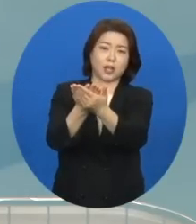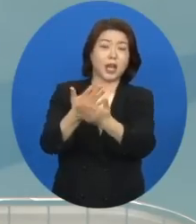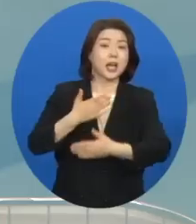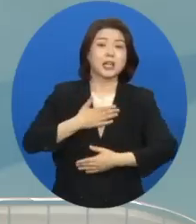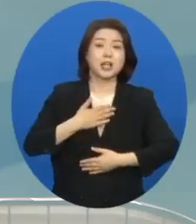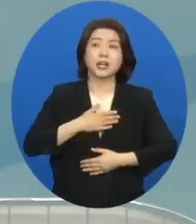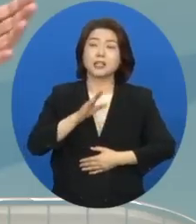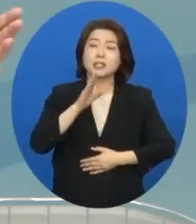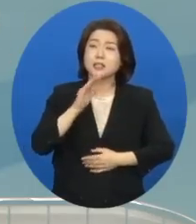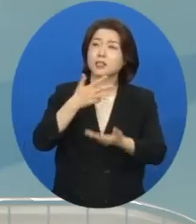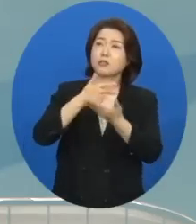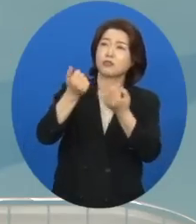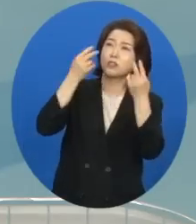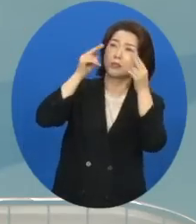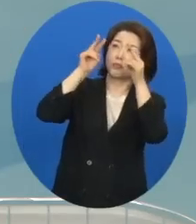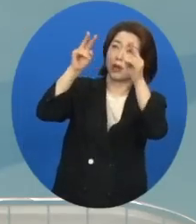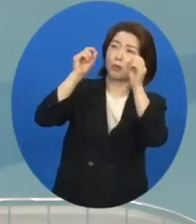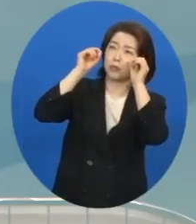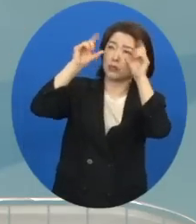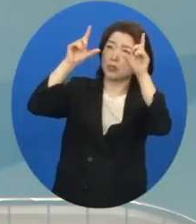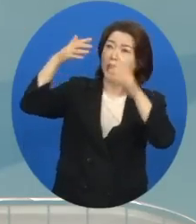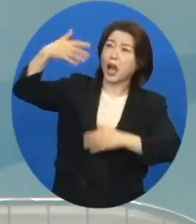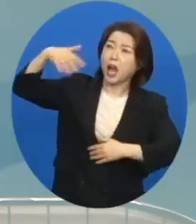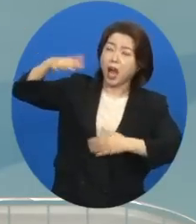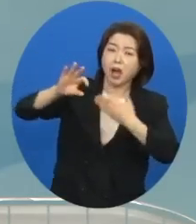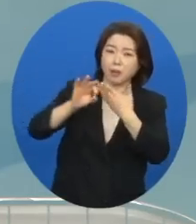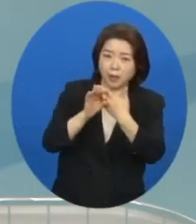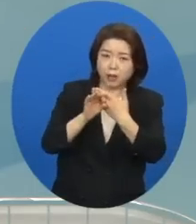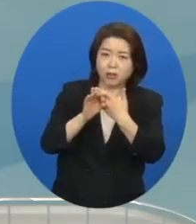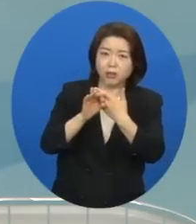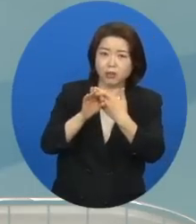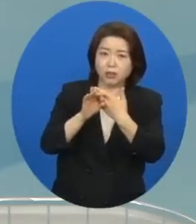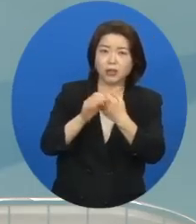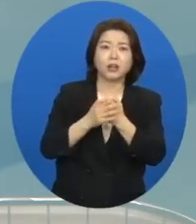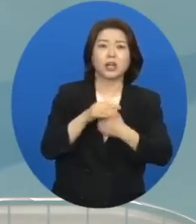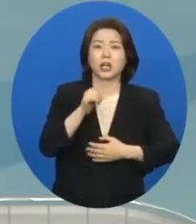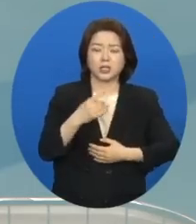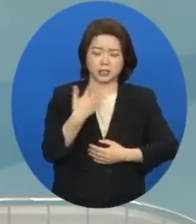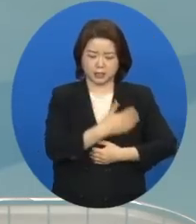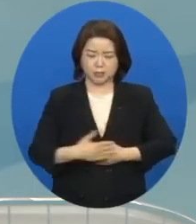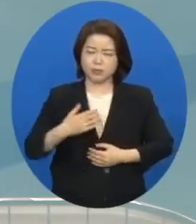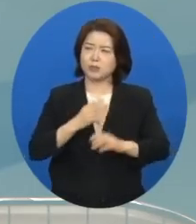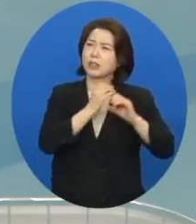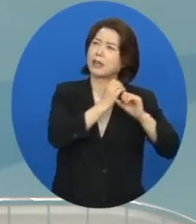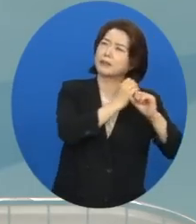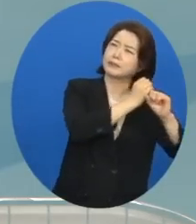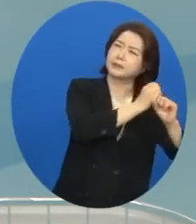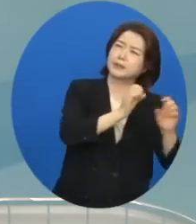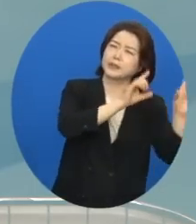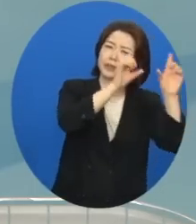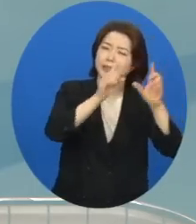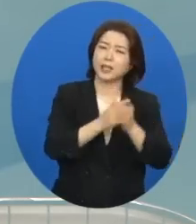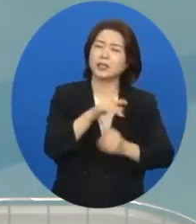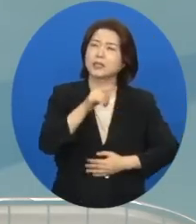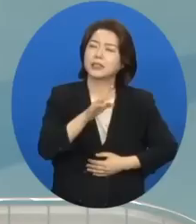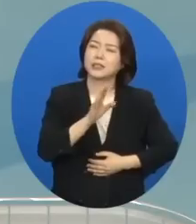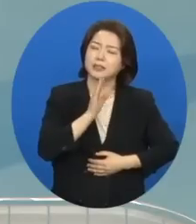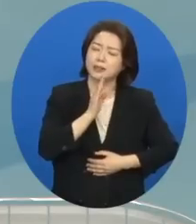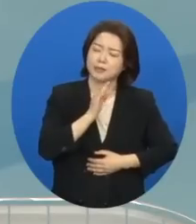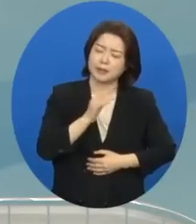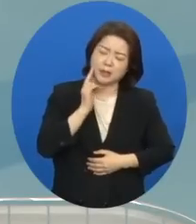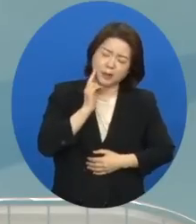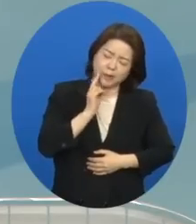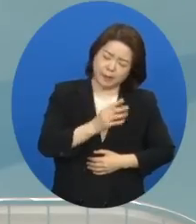제가 진짜 주님을 바라보는 눈이 뜨이지 않으면 이 육신에 끌려 사는 이 정말